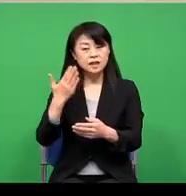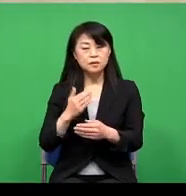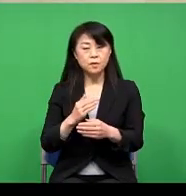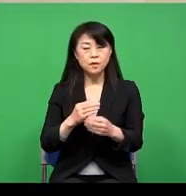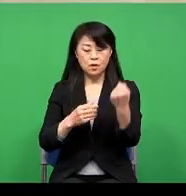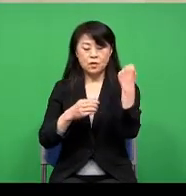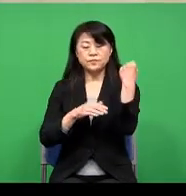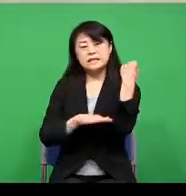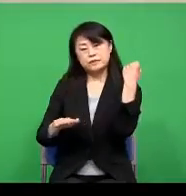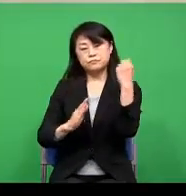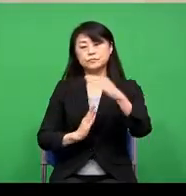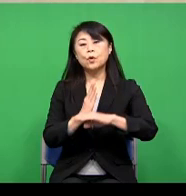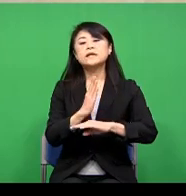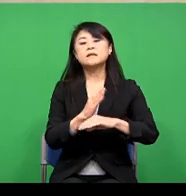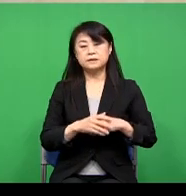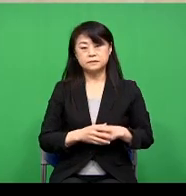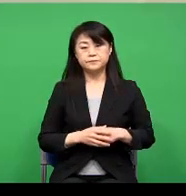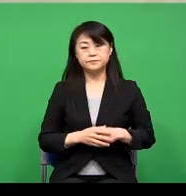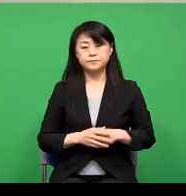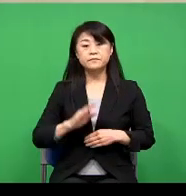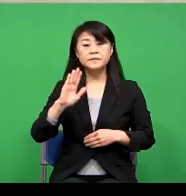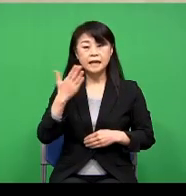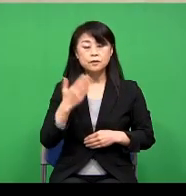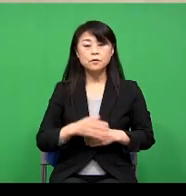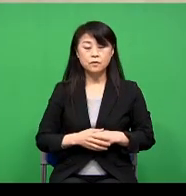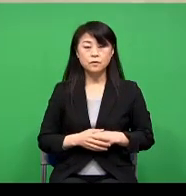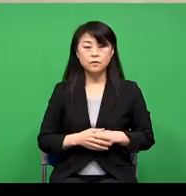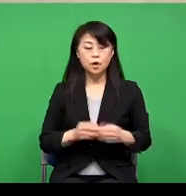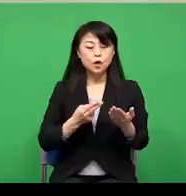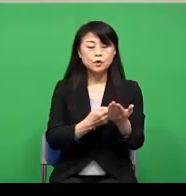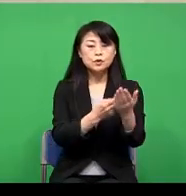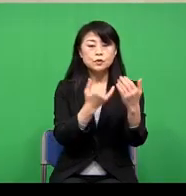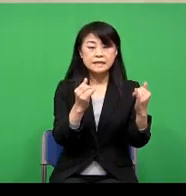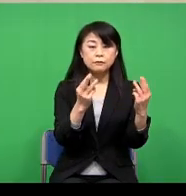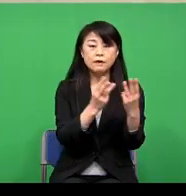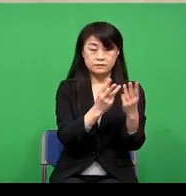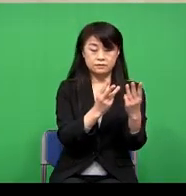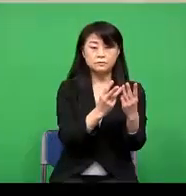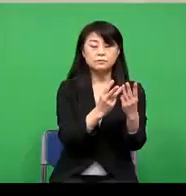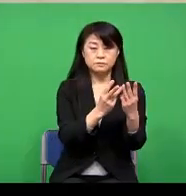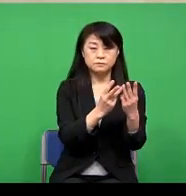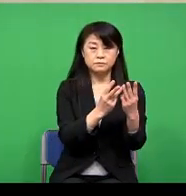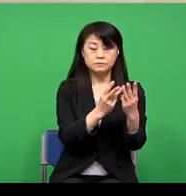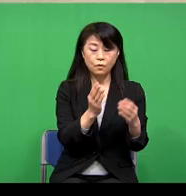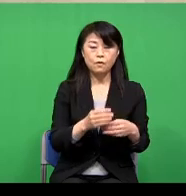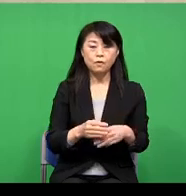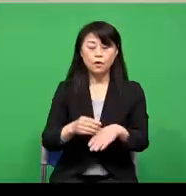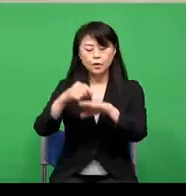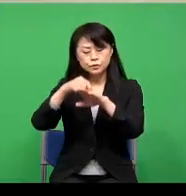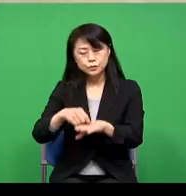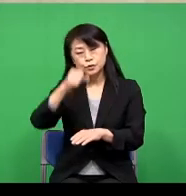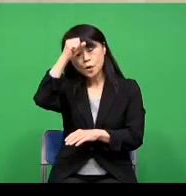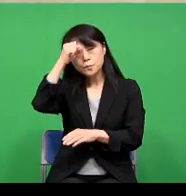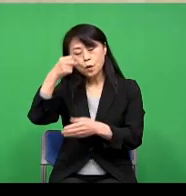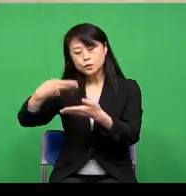これはいずれもまだあの第3ステージに行くときの半分まで行くと第2ステージ